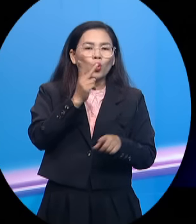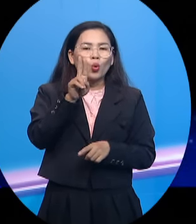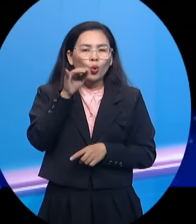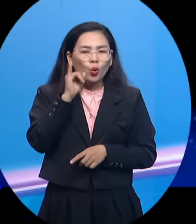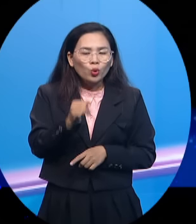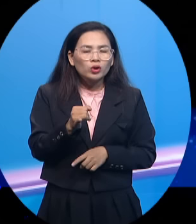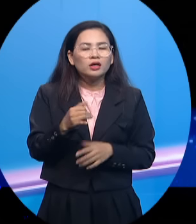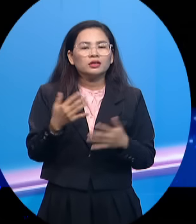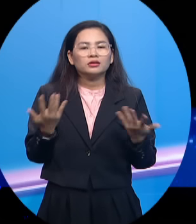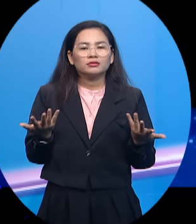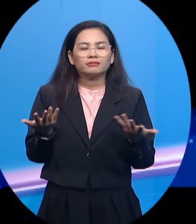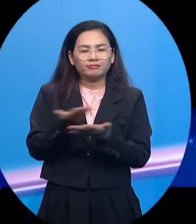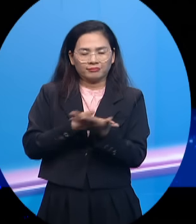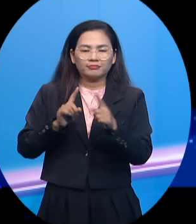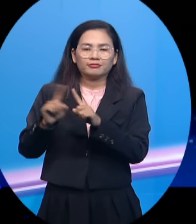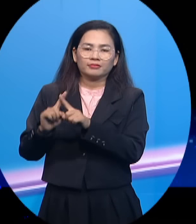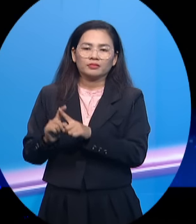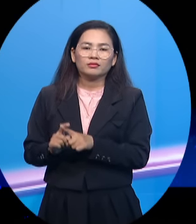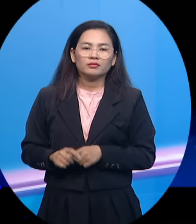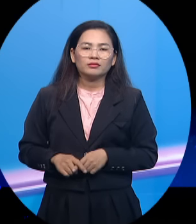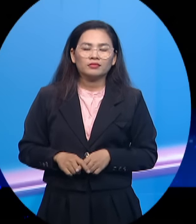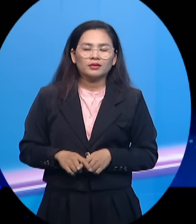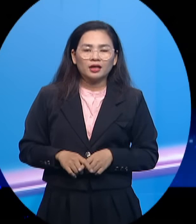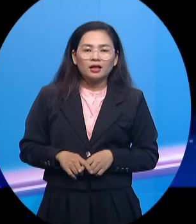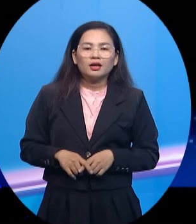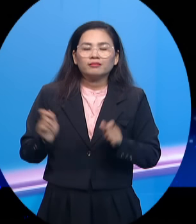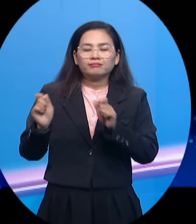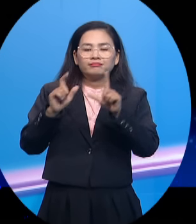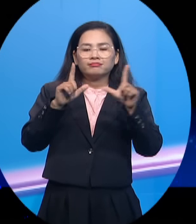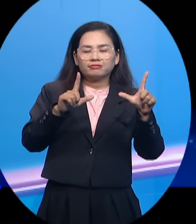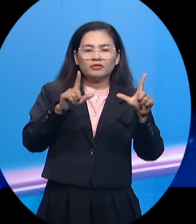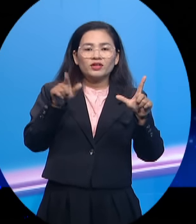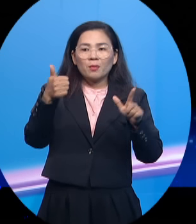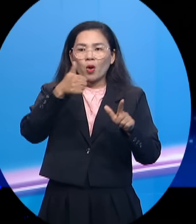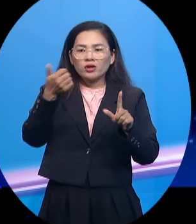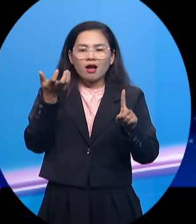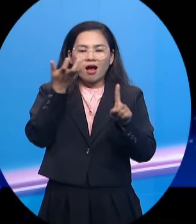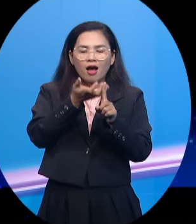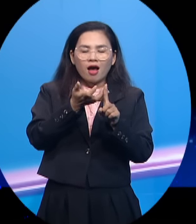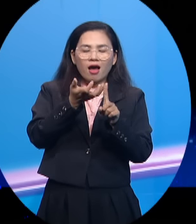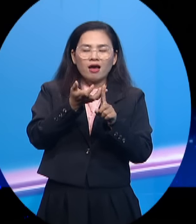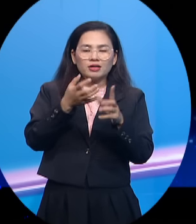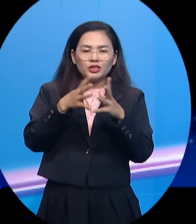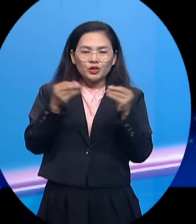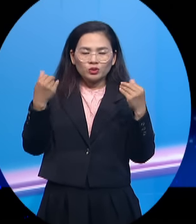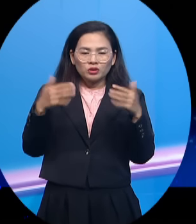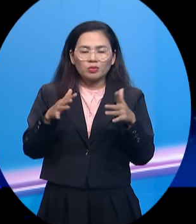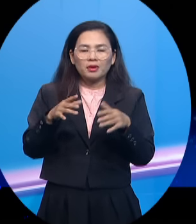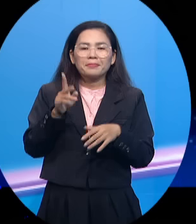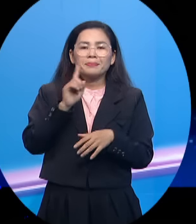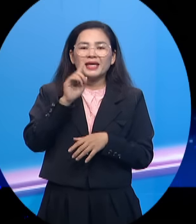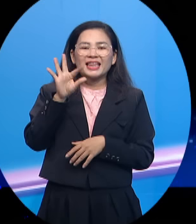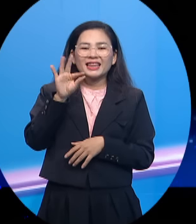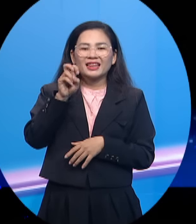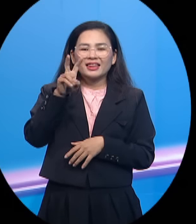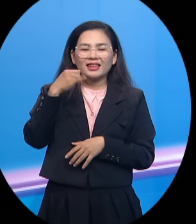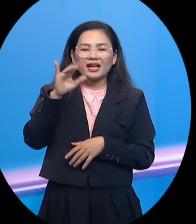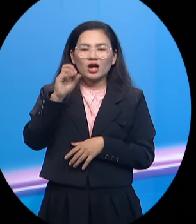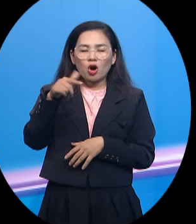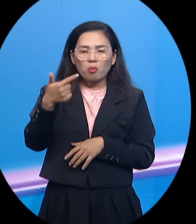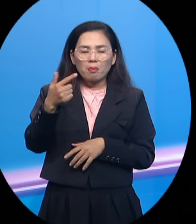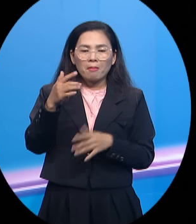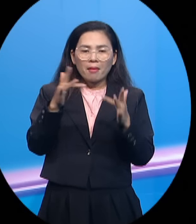Cuộc phỏng vấn đã bị trì hoãn hơn 40 phút. Theo ông Musk, nguyên nhân là do bị tấn công mạng. Khoảng 1,3 triệu người đã nghe trực tiếp